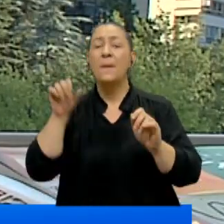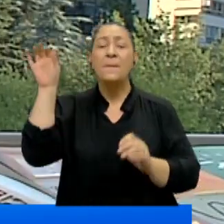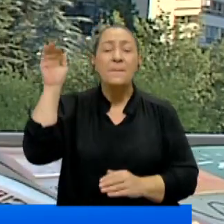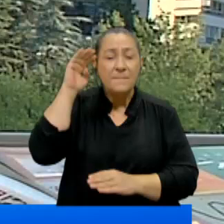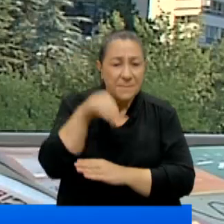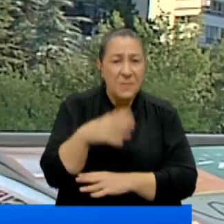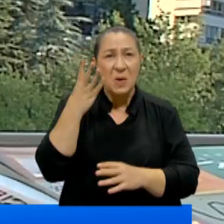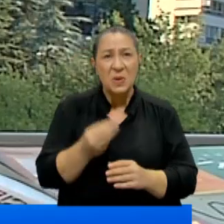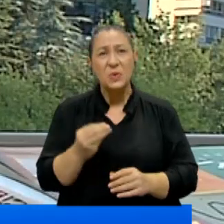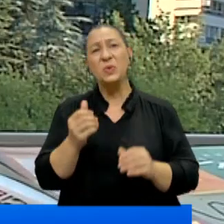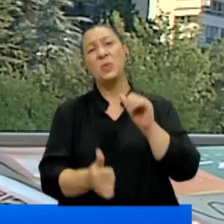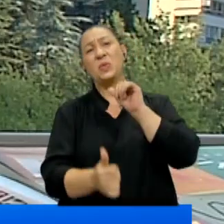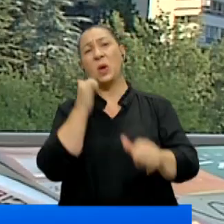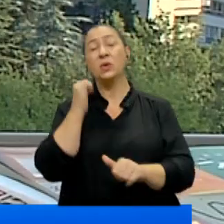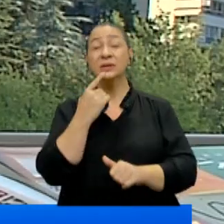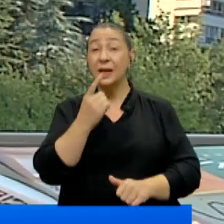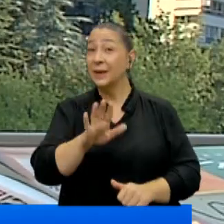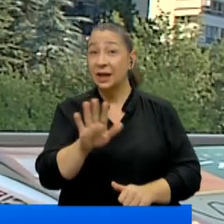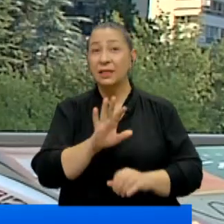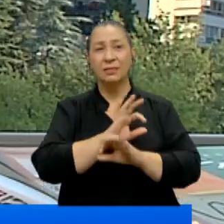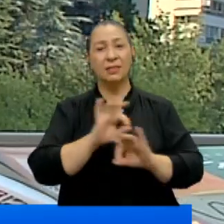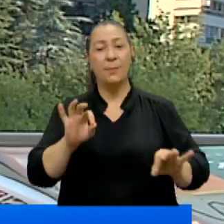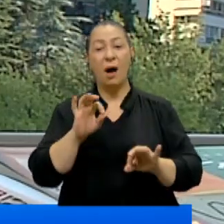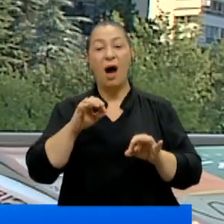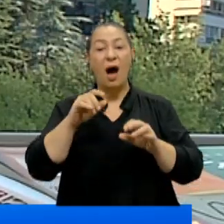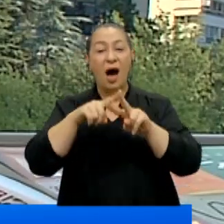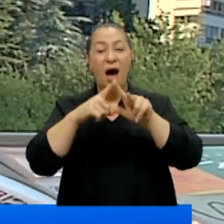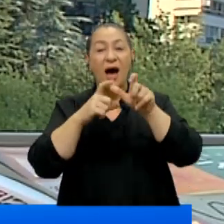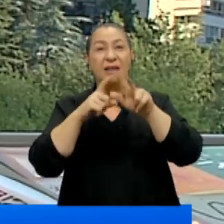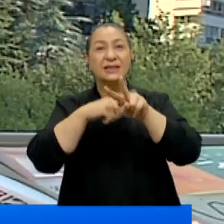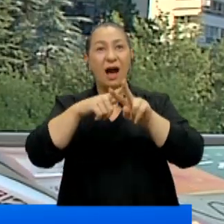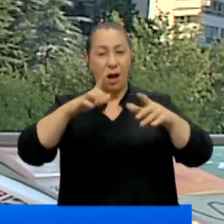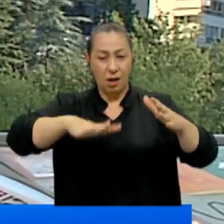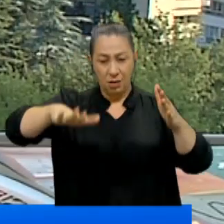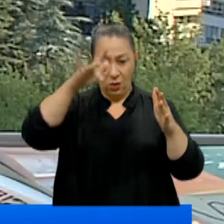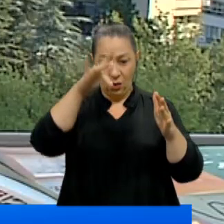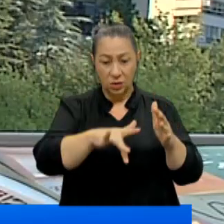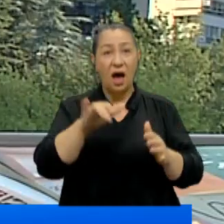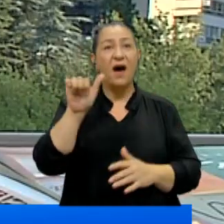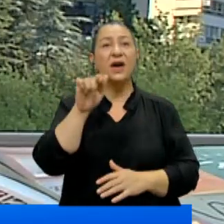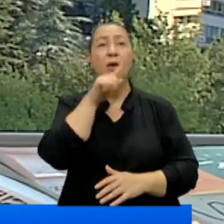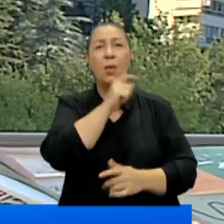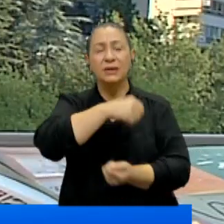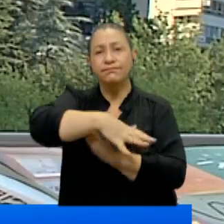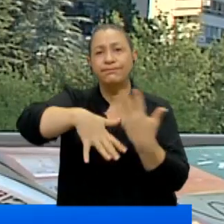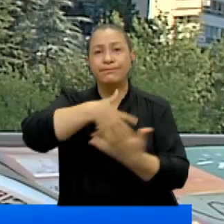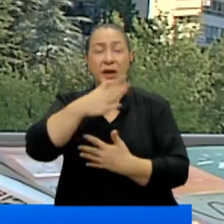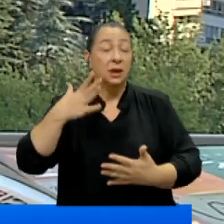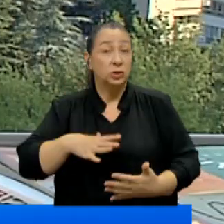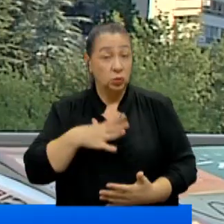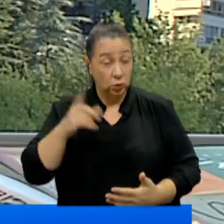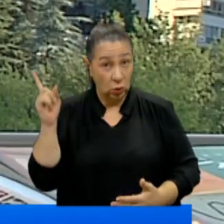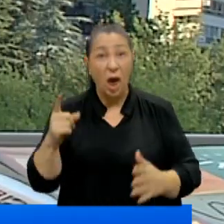olduk, dönüyoruz demekten ziyade tam da Asya'nın ortasında Afganistan'da orada bir kaos yaratmak